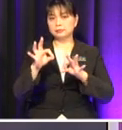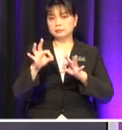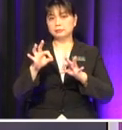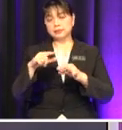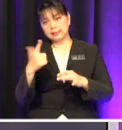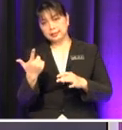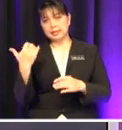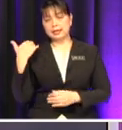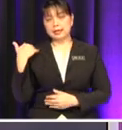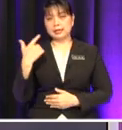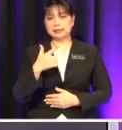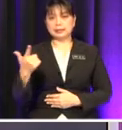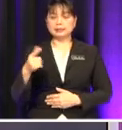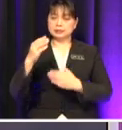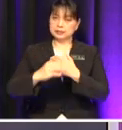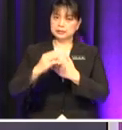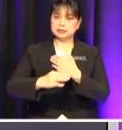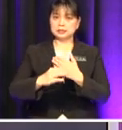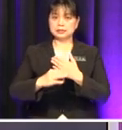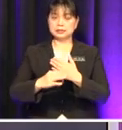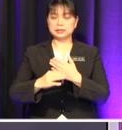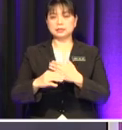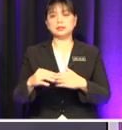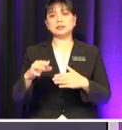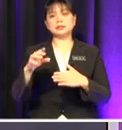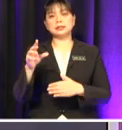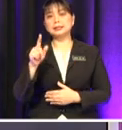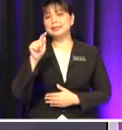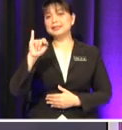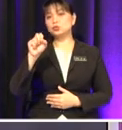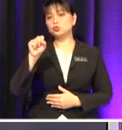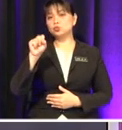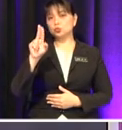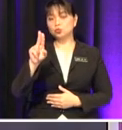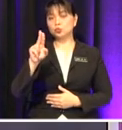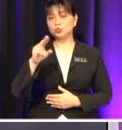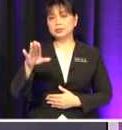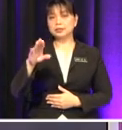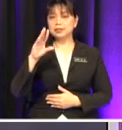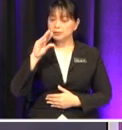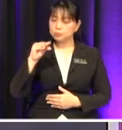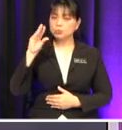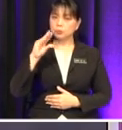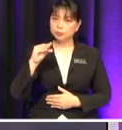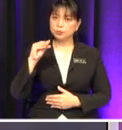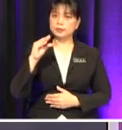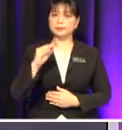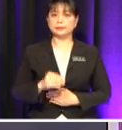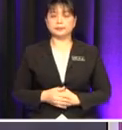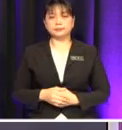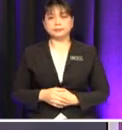adalah kategori kecerdaan tisu lembur sebab dia dari dalam sendi luka apa semua Oke